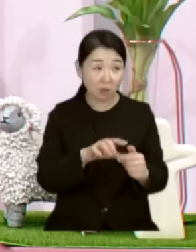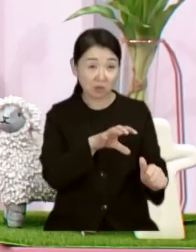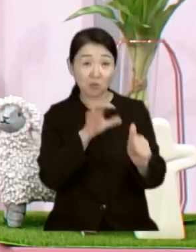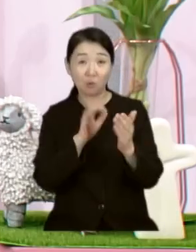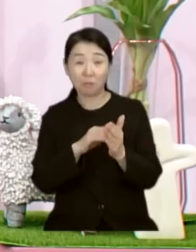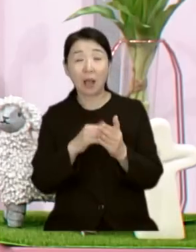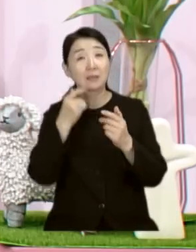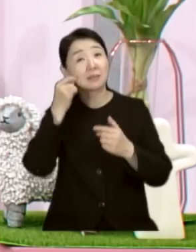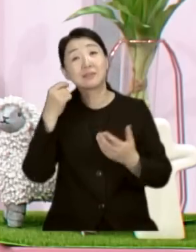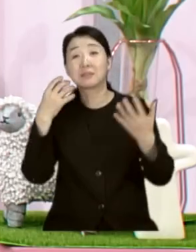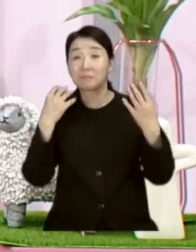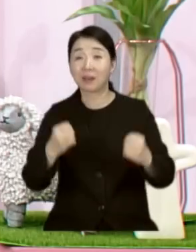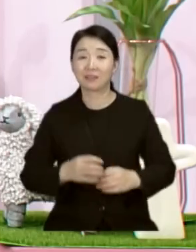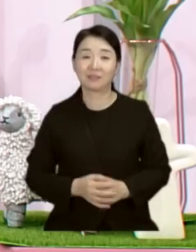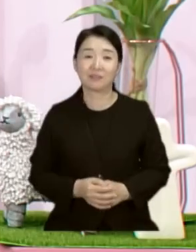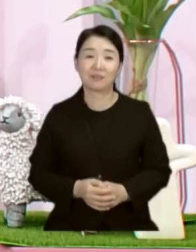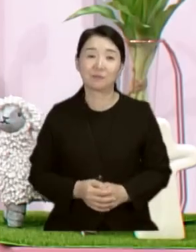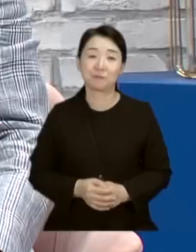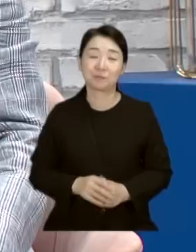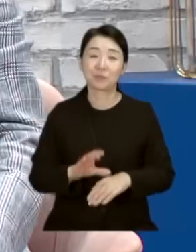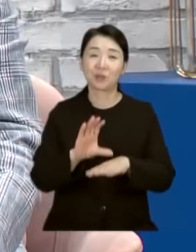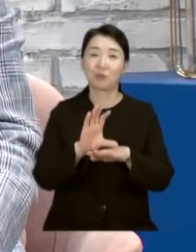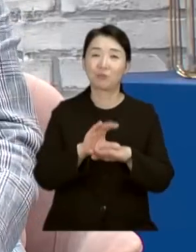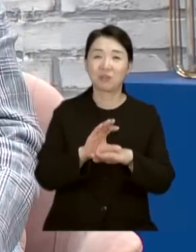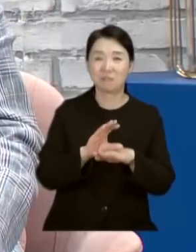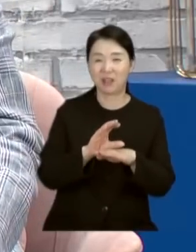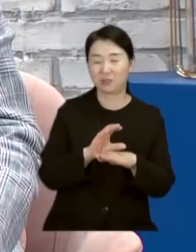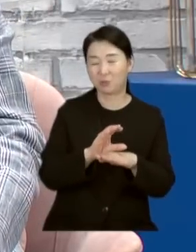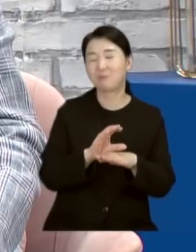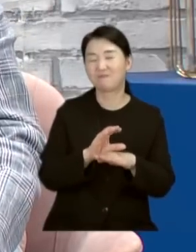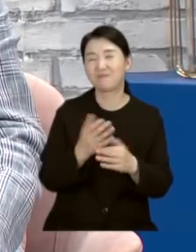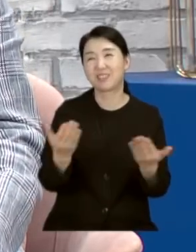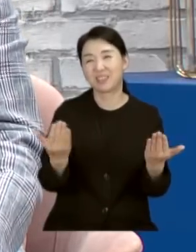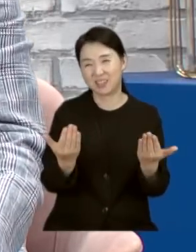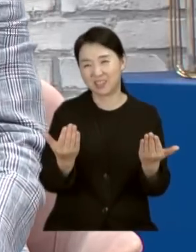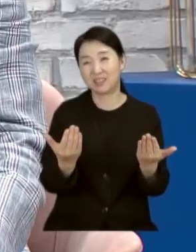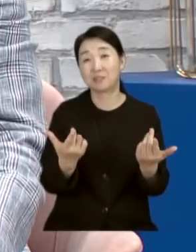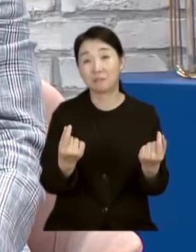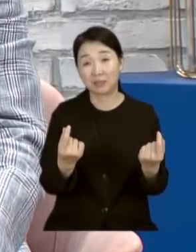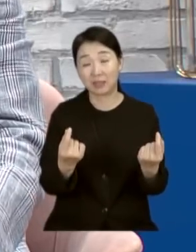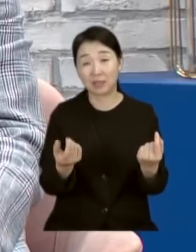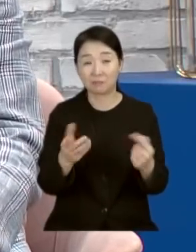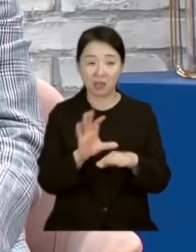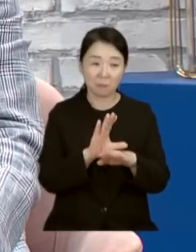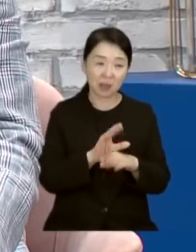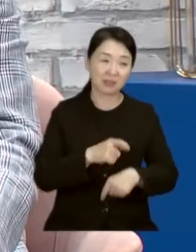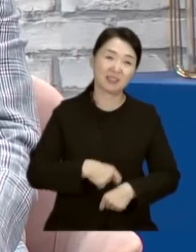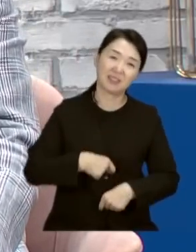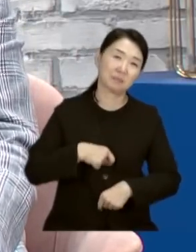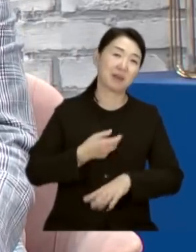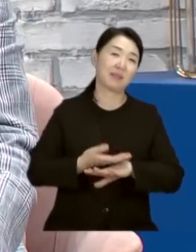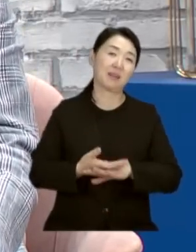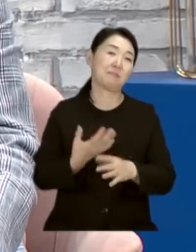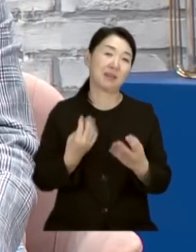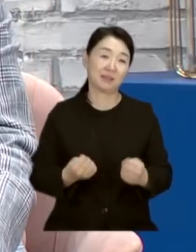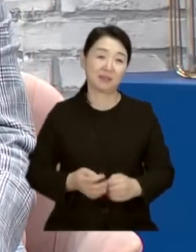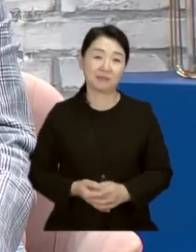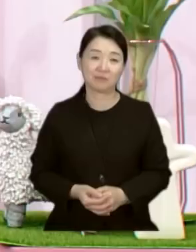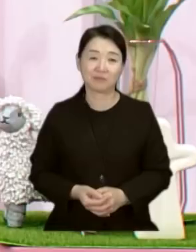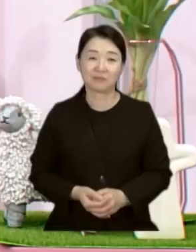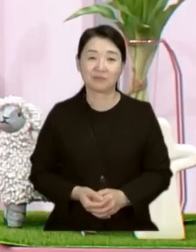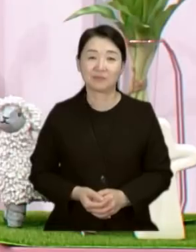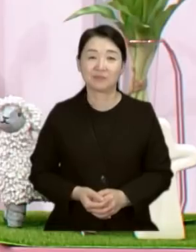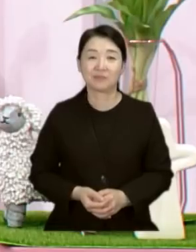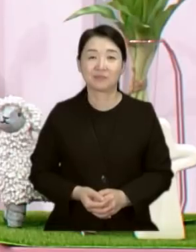그래요. 맞아요. 우리가 방송을 업으로 하는 사람이지만 사실 방송하고 그 사람의 진심하고는 좀 다를 때가 많아요. 맞아요.